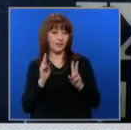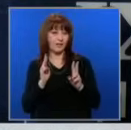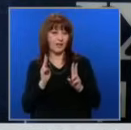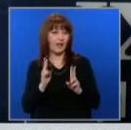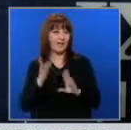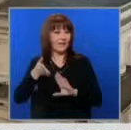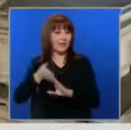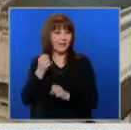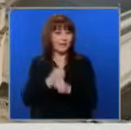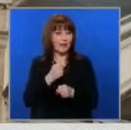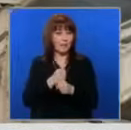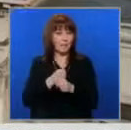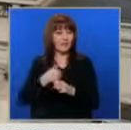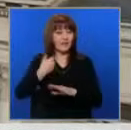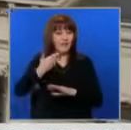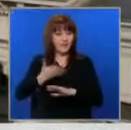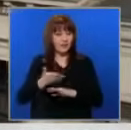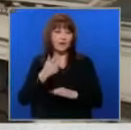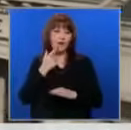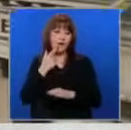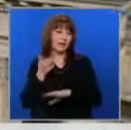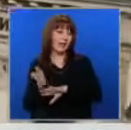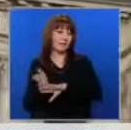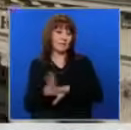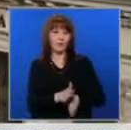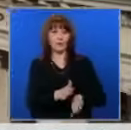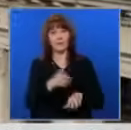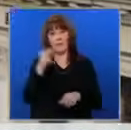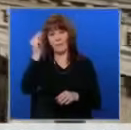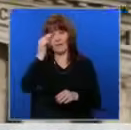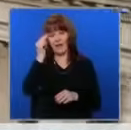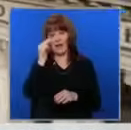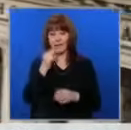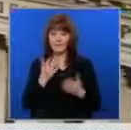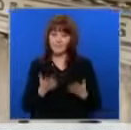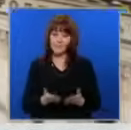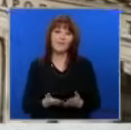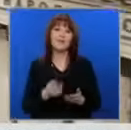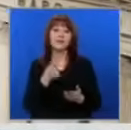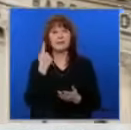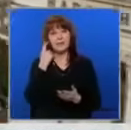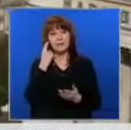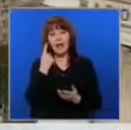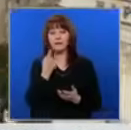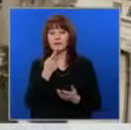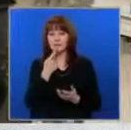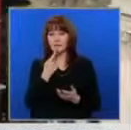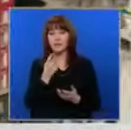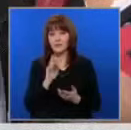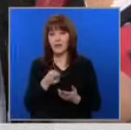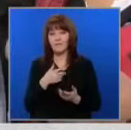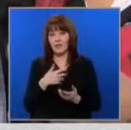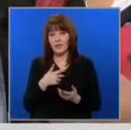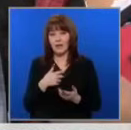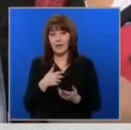външно, да бутнеме държавата. За БСП изходът е само един – предсрочни парламентарни избори заедно с европейските.